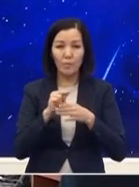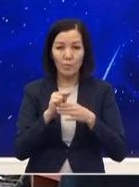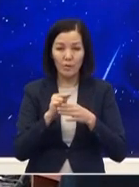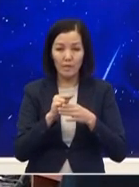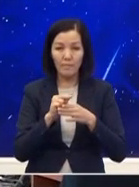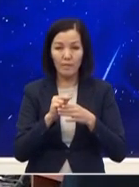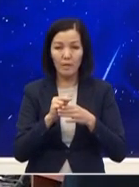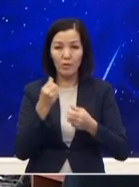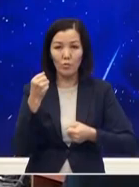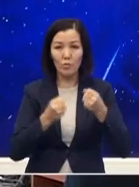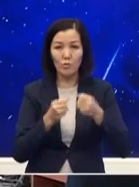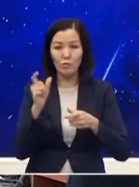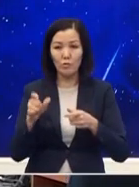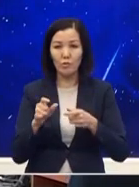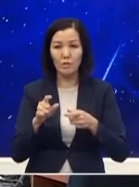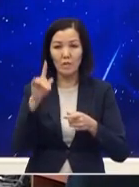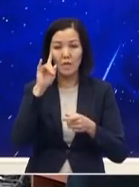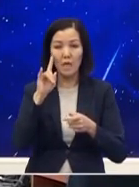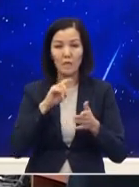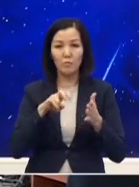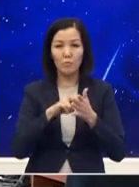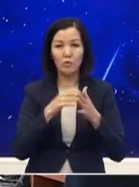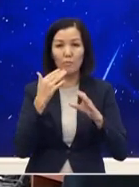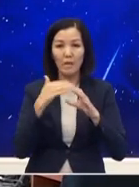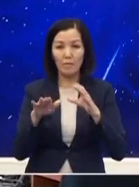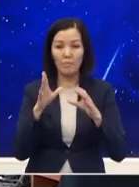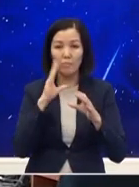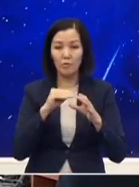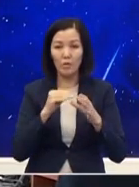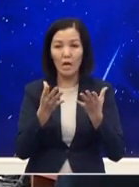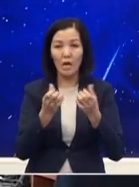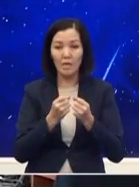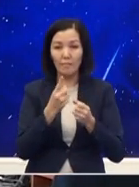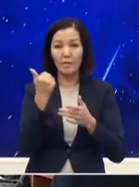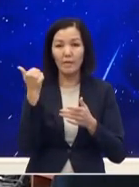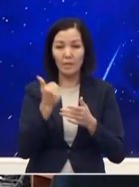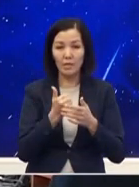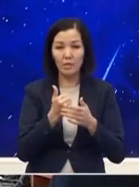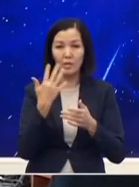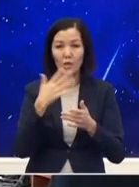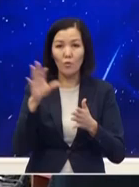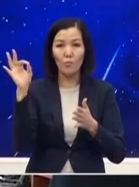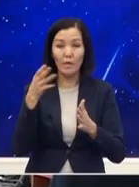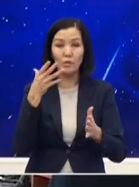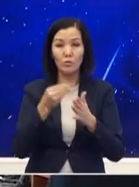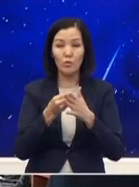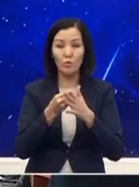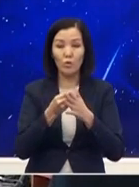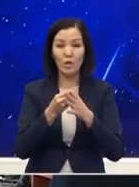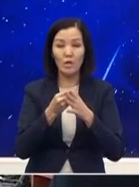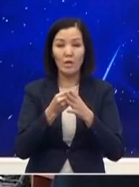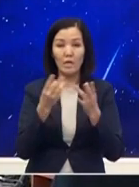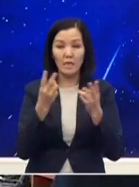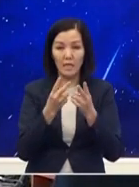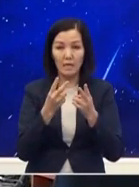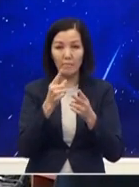көлік иелеріне 10 күннің ішінде қазпоштамен жібереміз. Оны алғаннан кейін көлік иесі бір аптаның ішінде 50% төлеу мүмкіндігі бар,